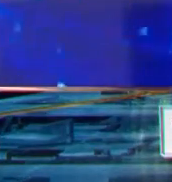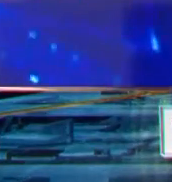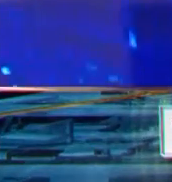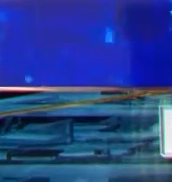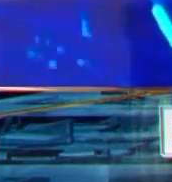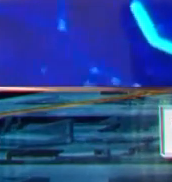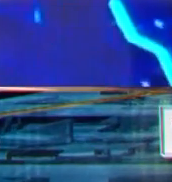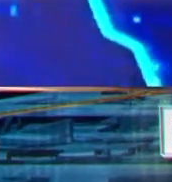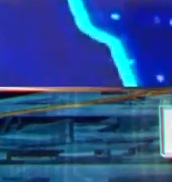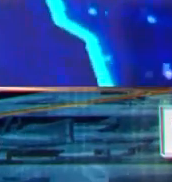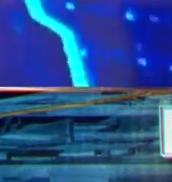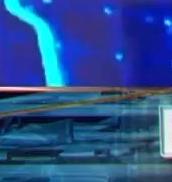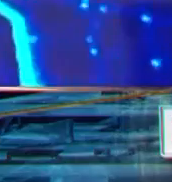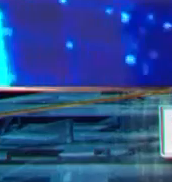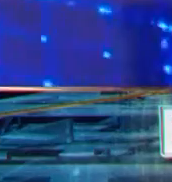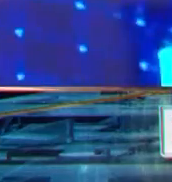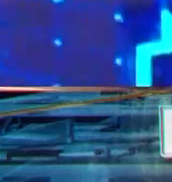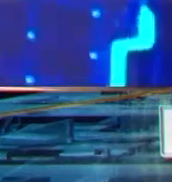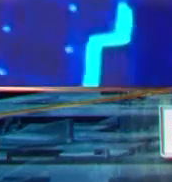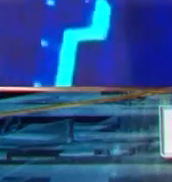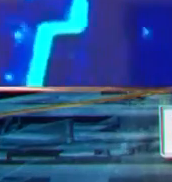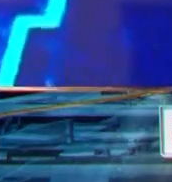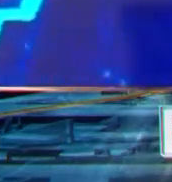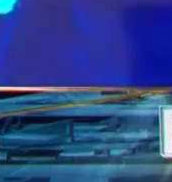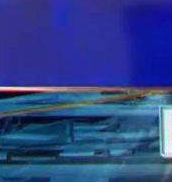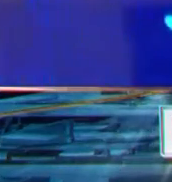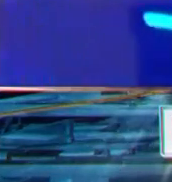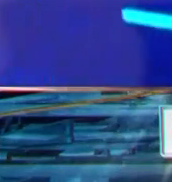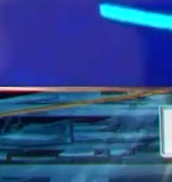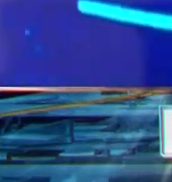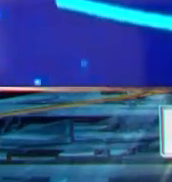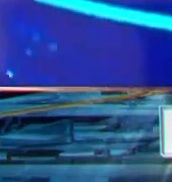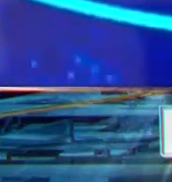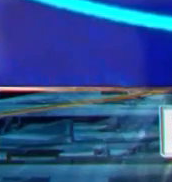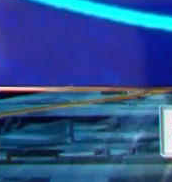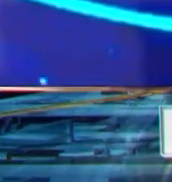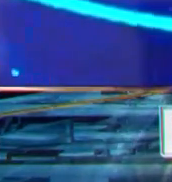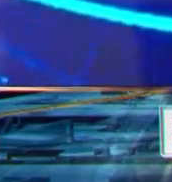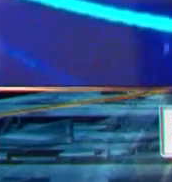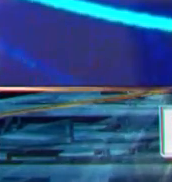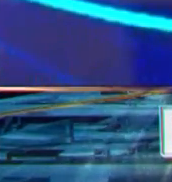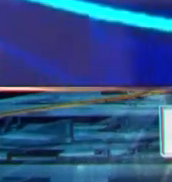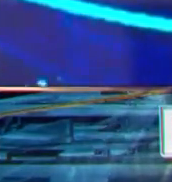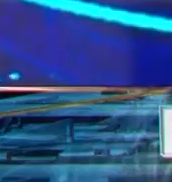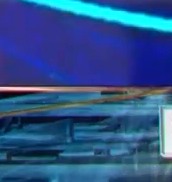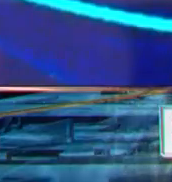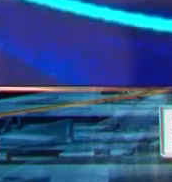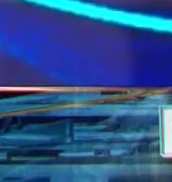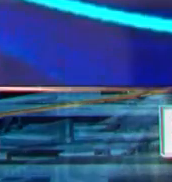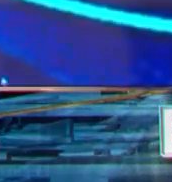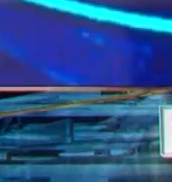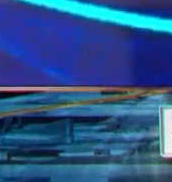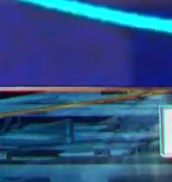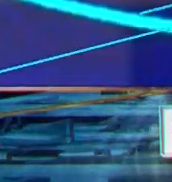вокзала. Вокзал ғимаратына тек билеті бар жолаушылар кіргізіледі. Вокзалдың қауіпсіздік қызметі кіреберісте барлық адамның дене қызуын